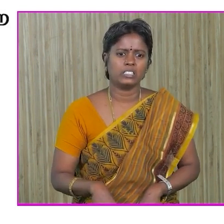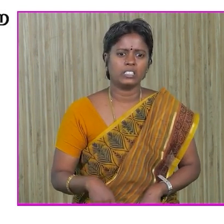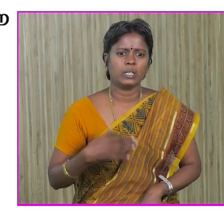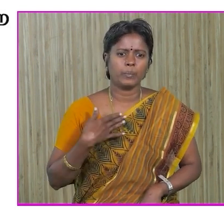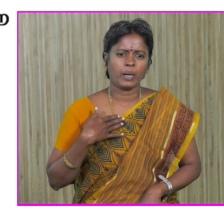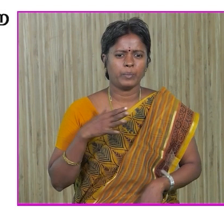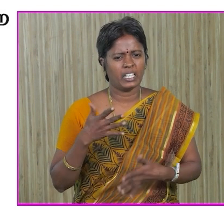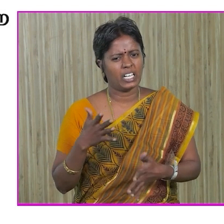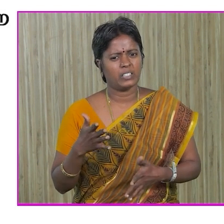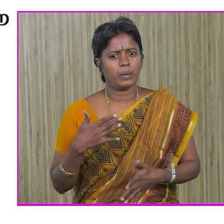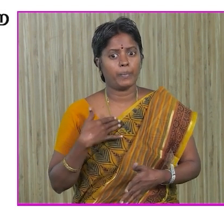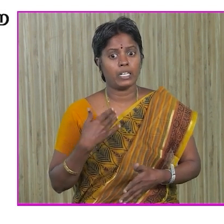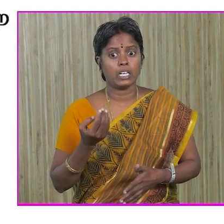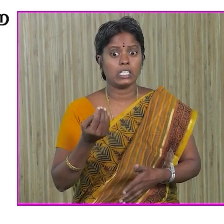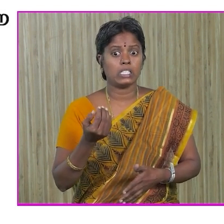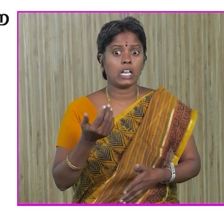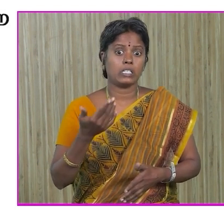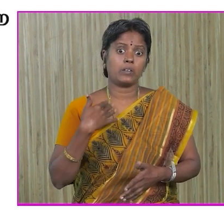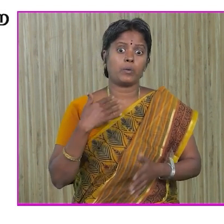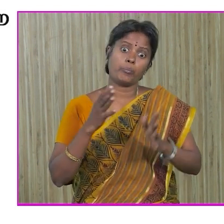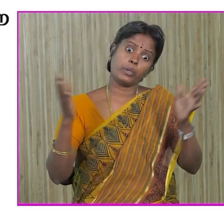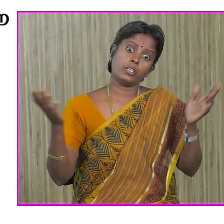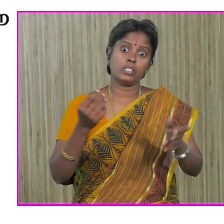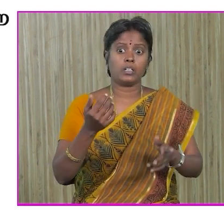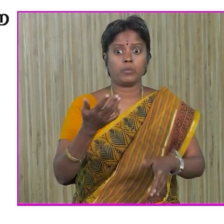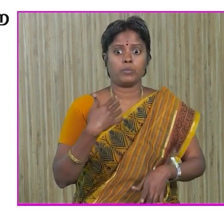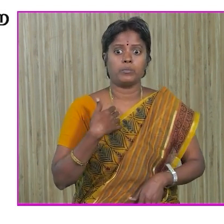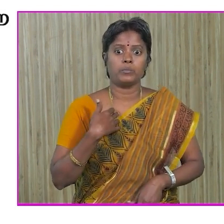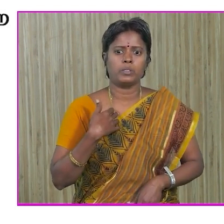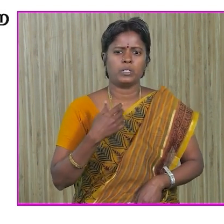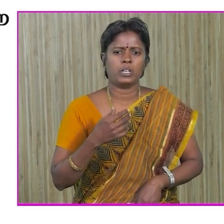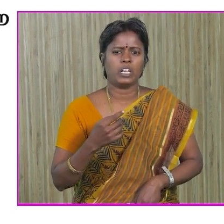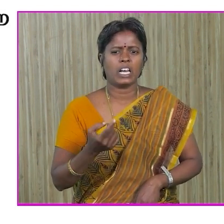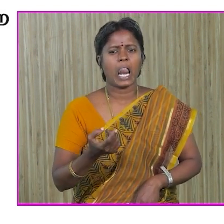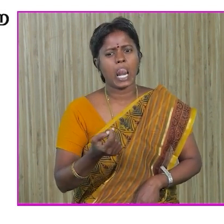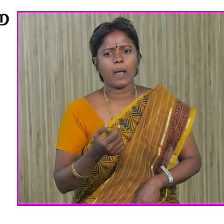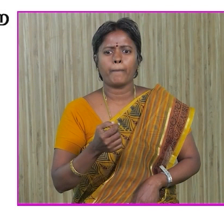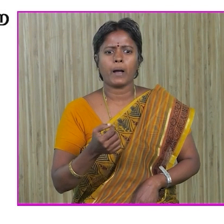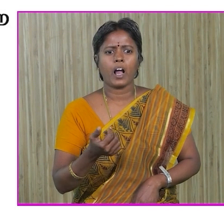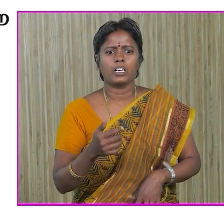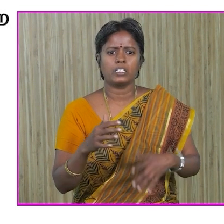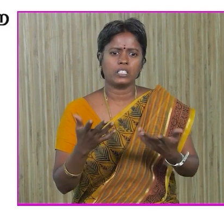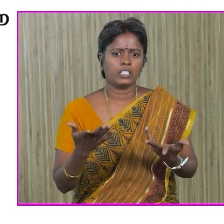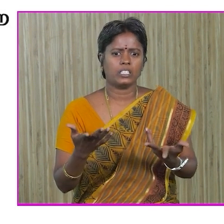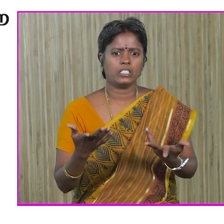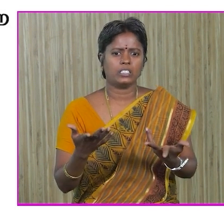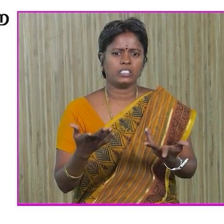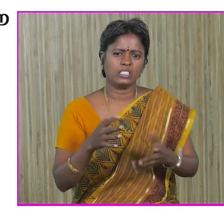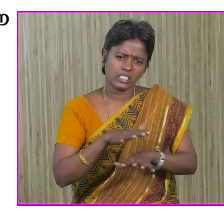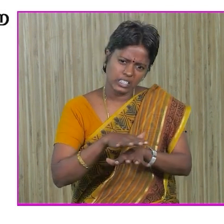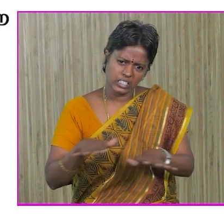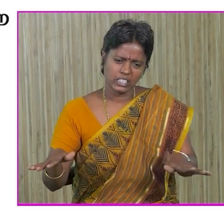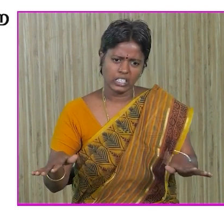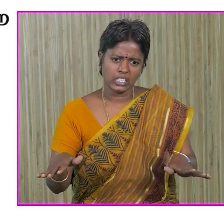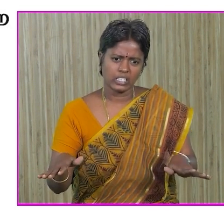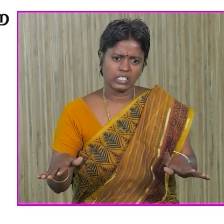பண்பு இல்லாதவன் பெற்ற பெரும் செல்வம் நல்ல பால், கலன் தீமையால் திரிந்து அற்றது,